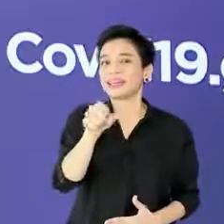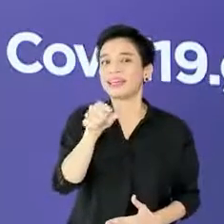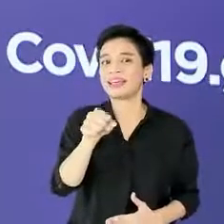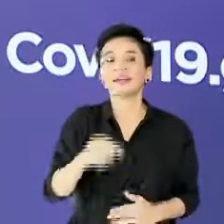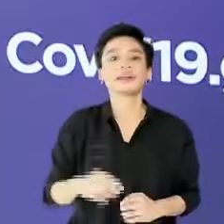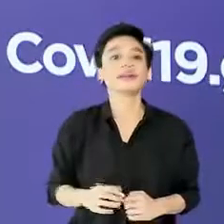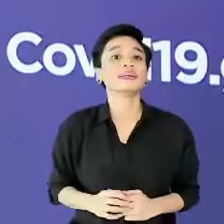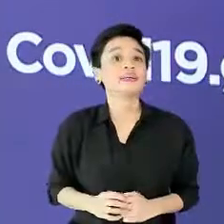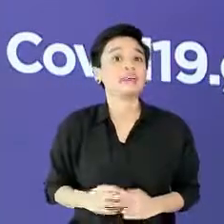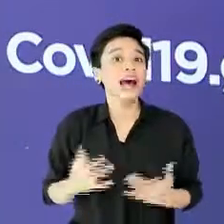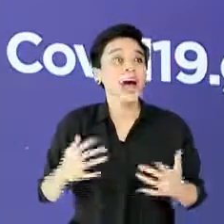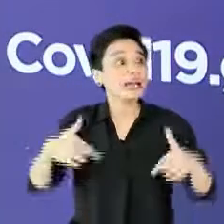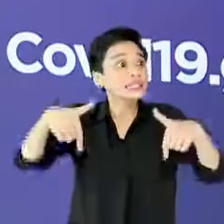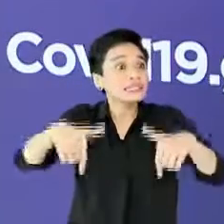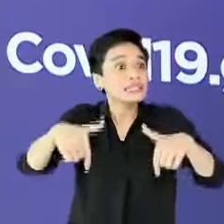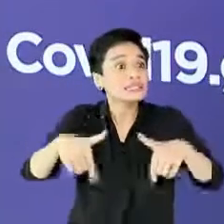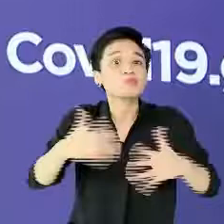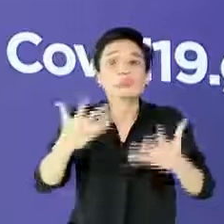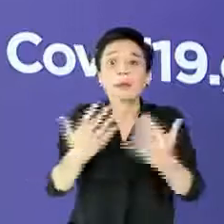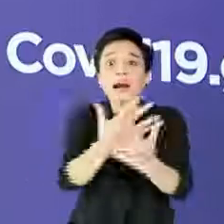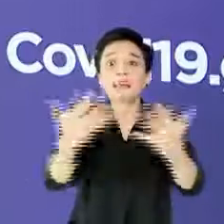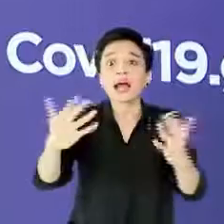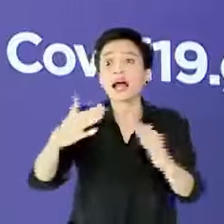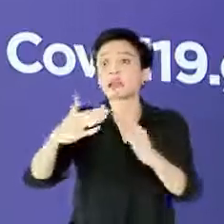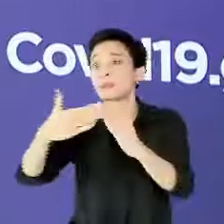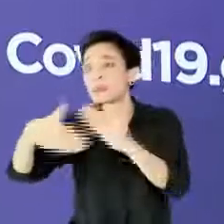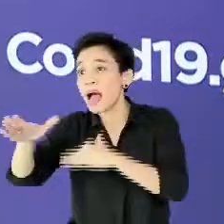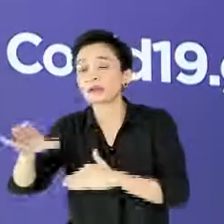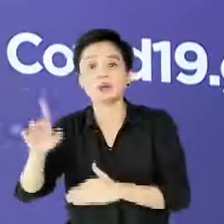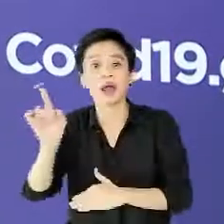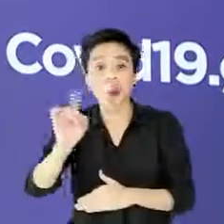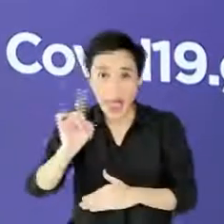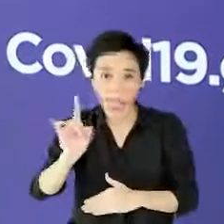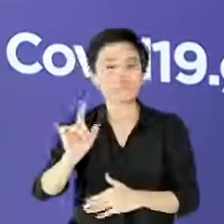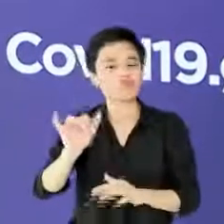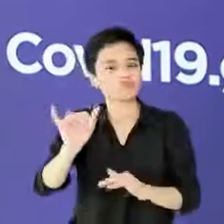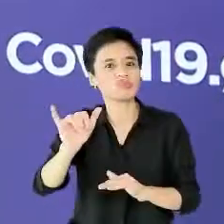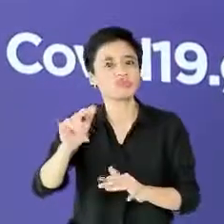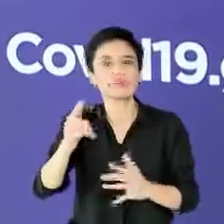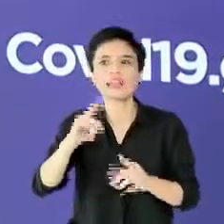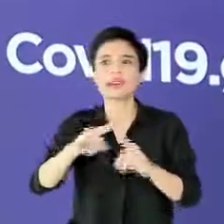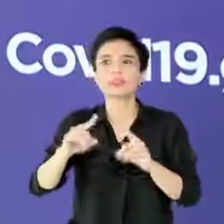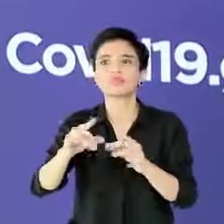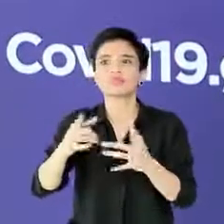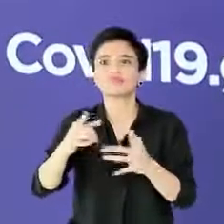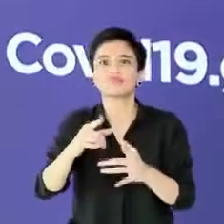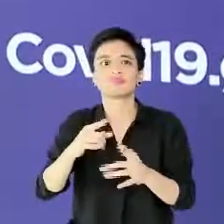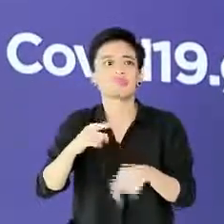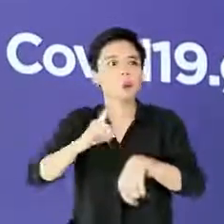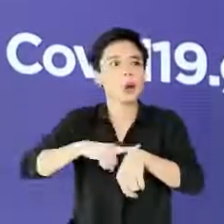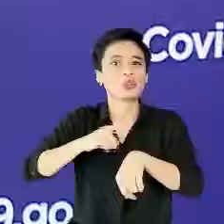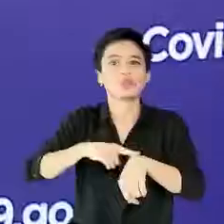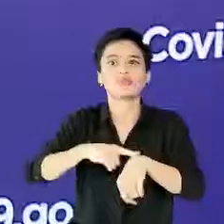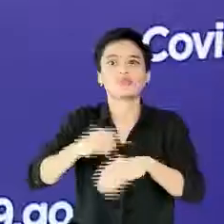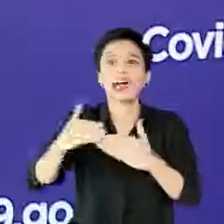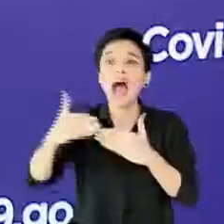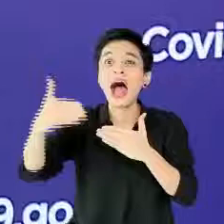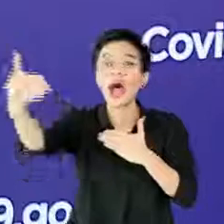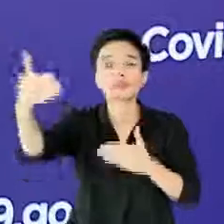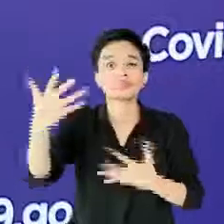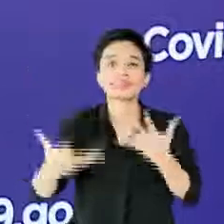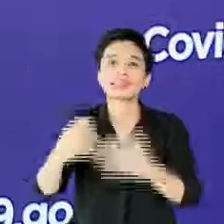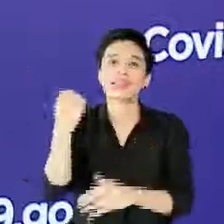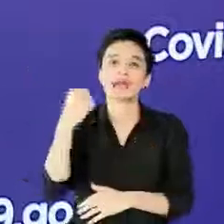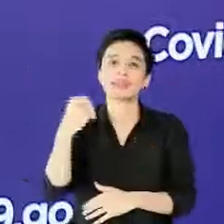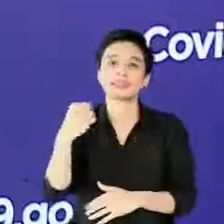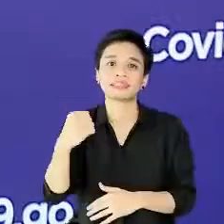pada saat ini mungkin pembatasan mobilitas bisa menjadi satu solusi tetapi itu tidak bisa lama-lama Hai Oke